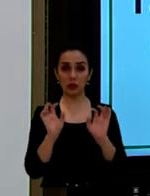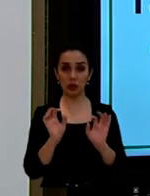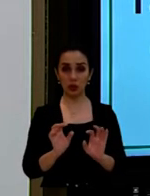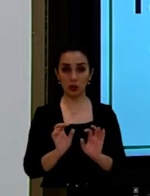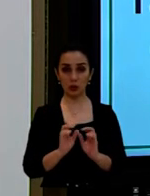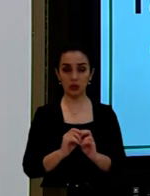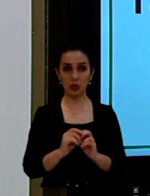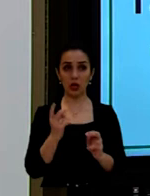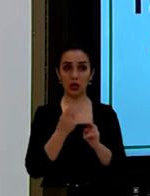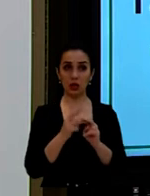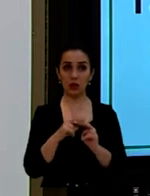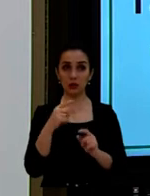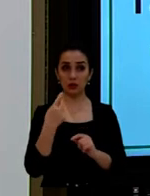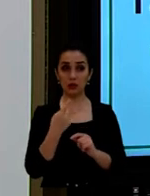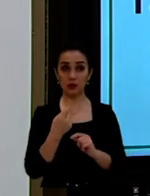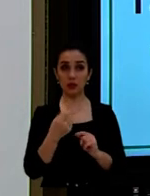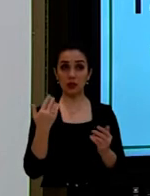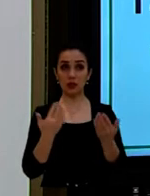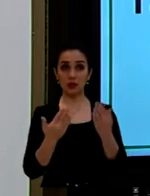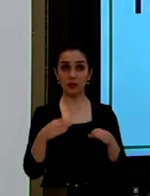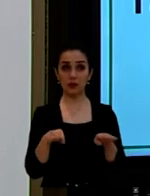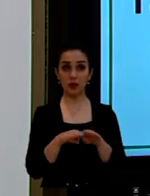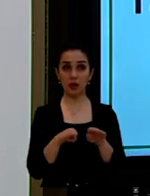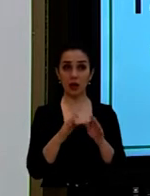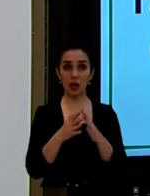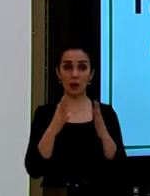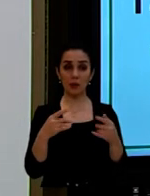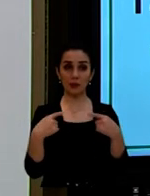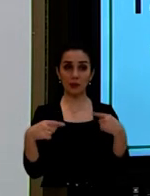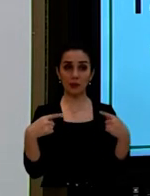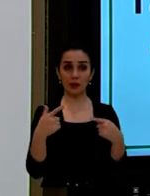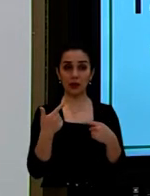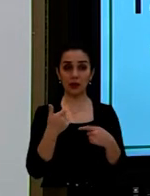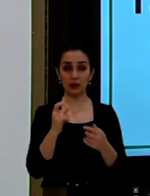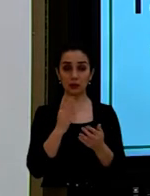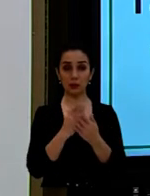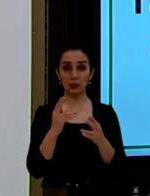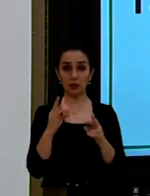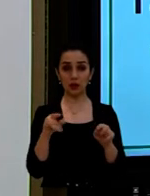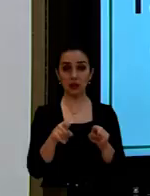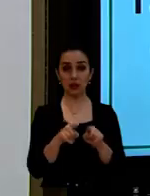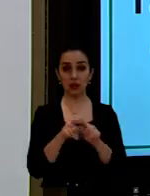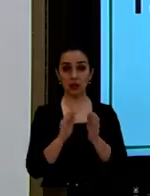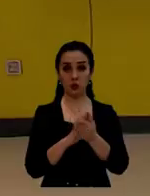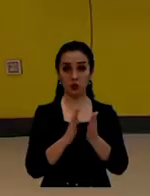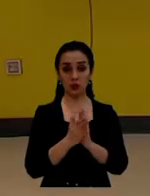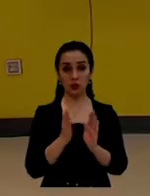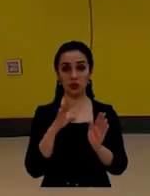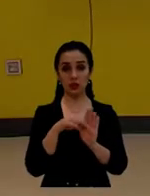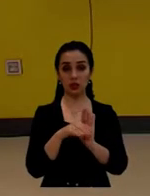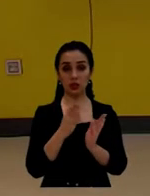который гласит в равных объемах различных газов при одинаковых условиях содержится